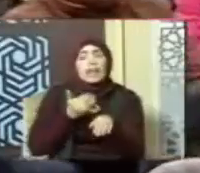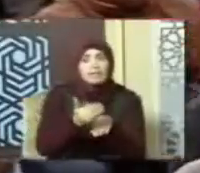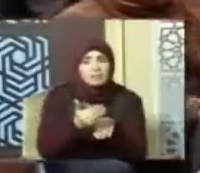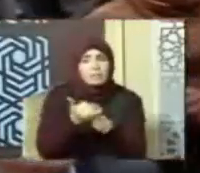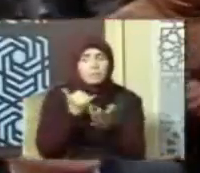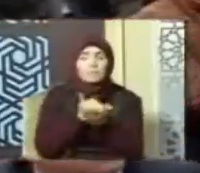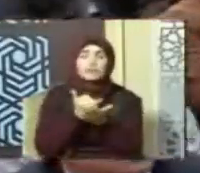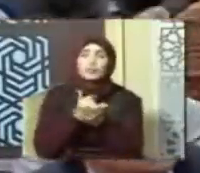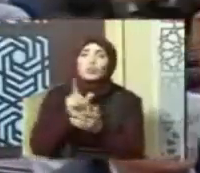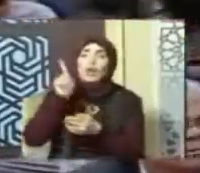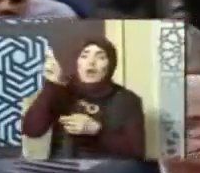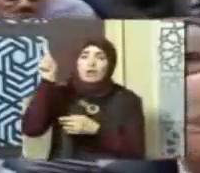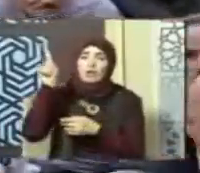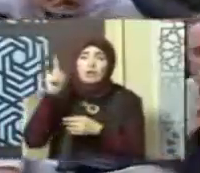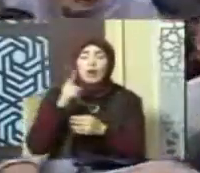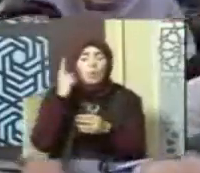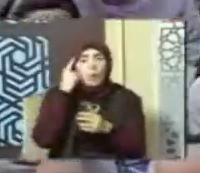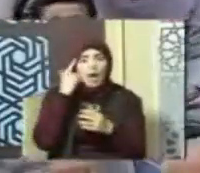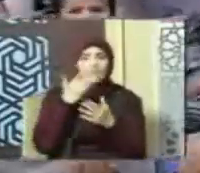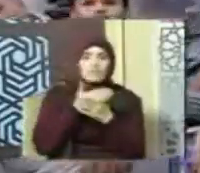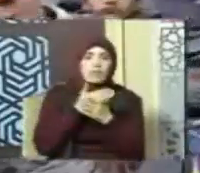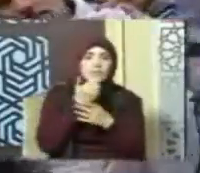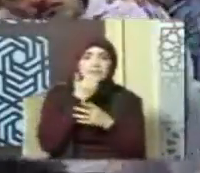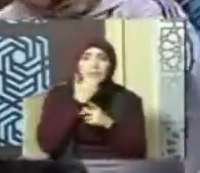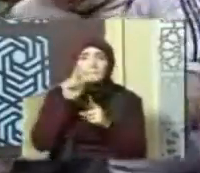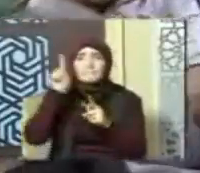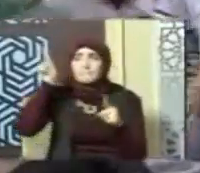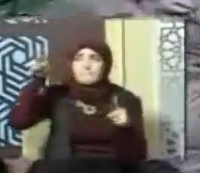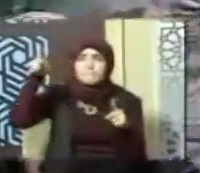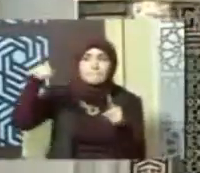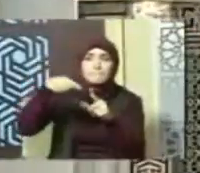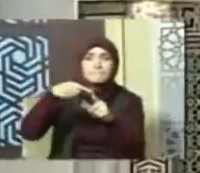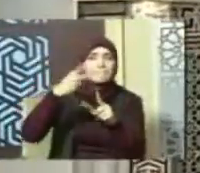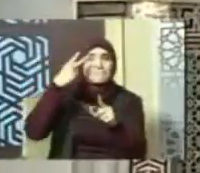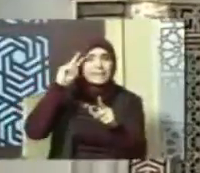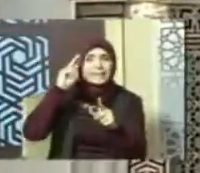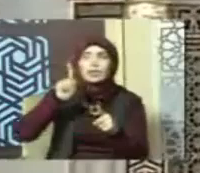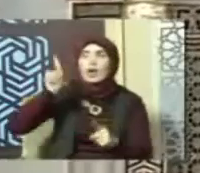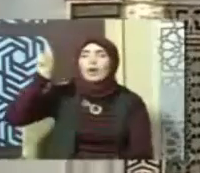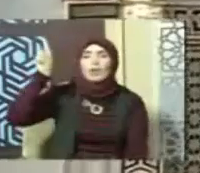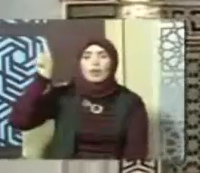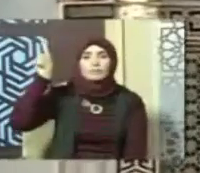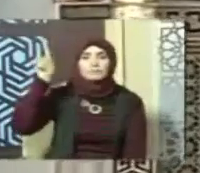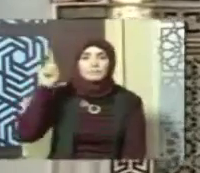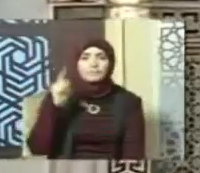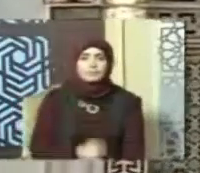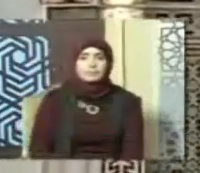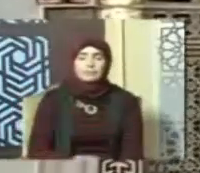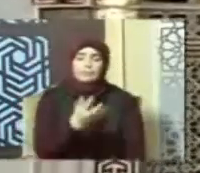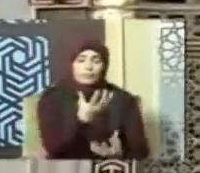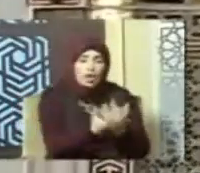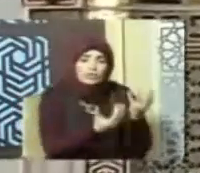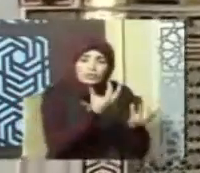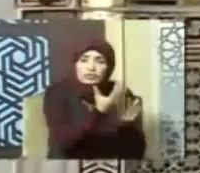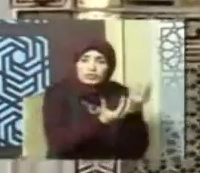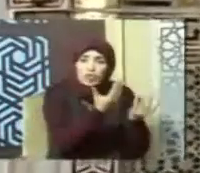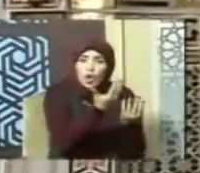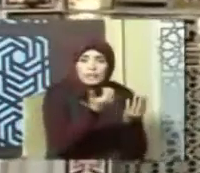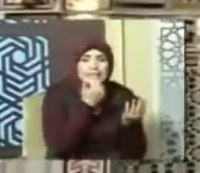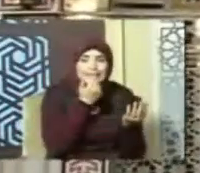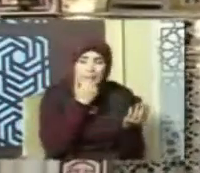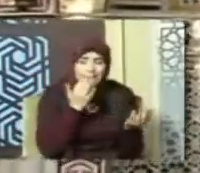إذا أراد، ويجري المسببات بلا أسباب إذا أراد. فالنار سبب